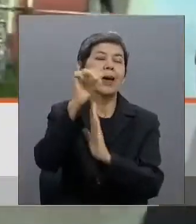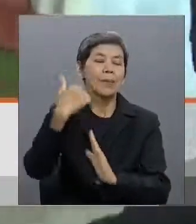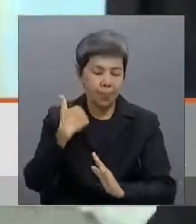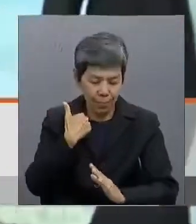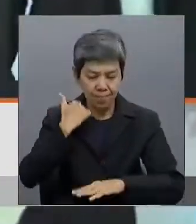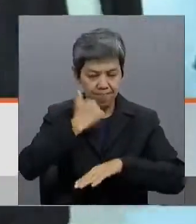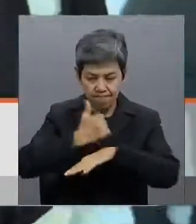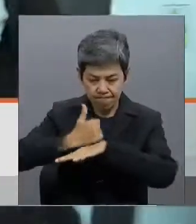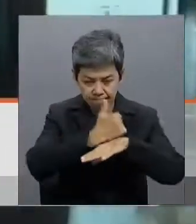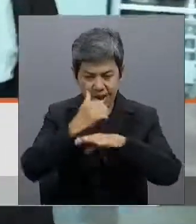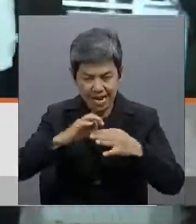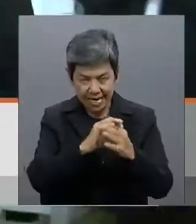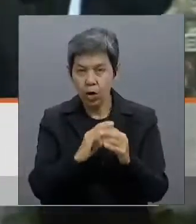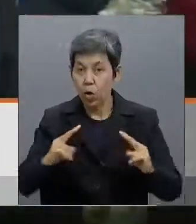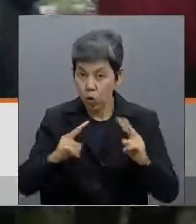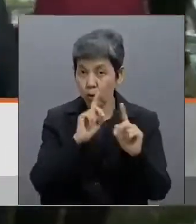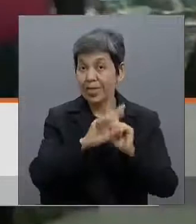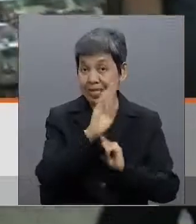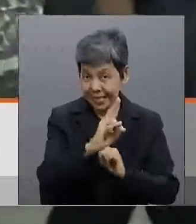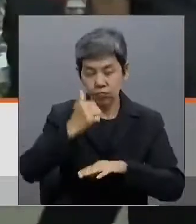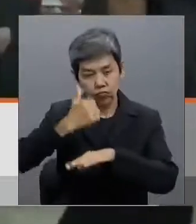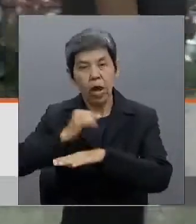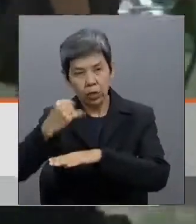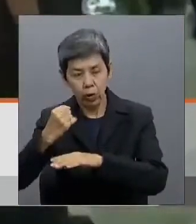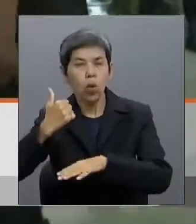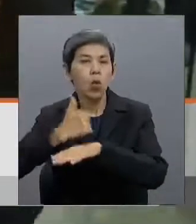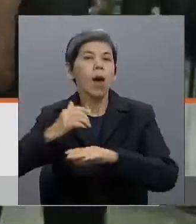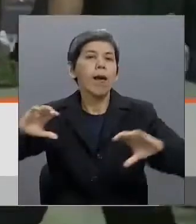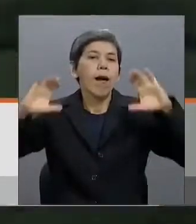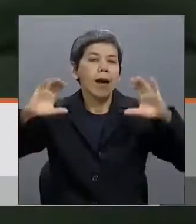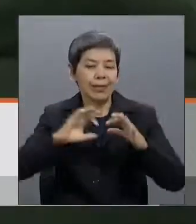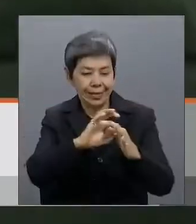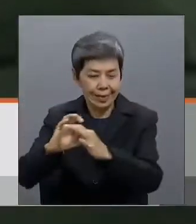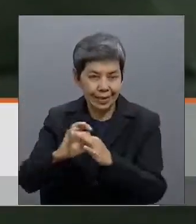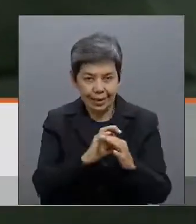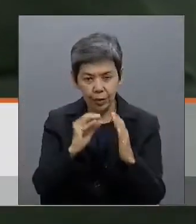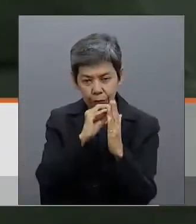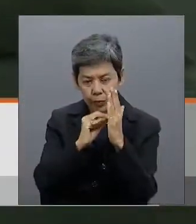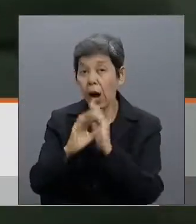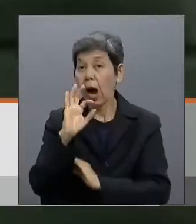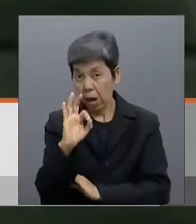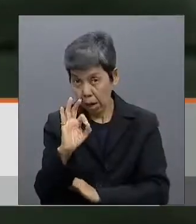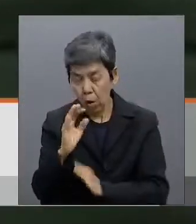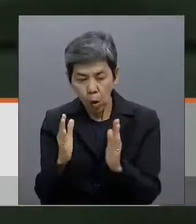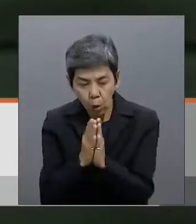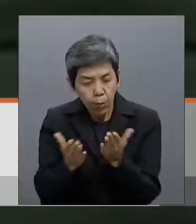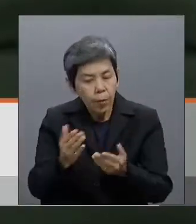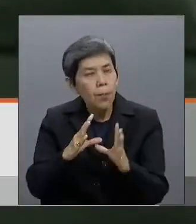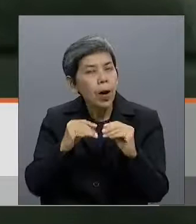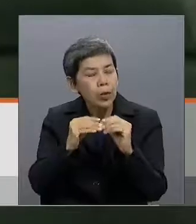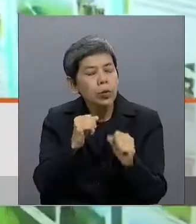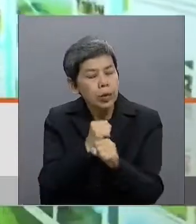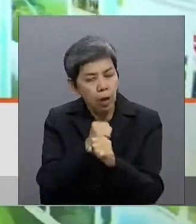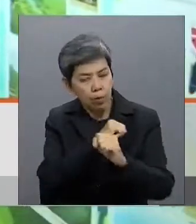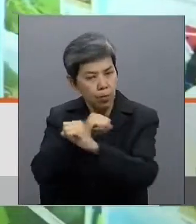ผู้บริหารหน่วยงานที่เกี่ยวข้อง7กระทรวงและผู้ว่าราชการจังหวัดหัวหน้าส่วนราชการที่เกี่ยวข้องใน9จังหวัดภาคเหนือตอนบนเข้าร่วมรับมอบนโยบายใน